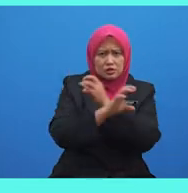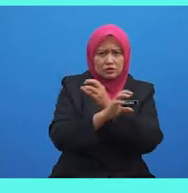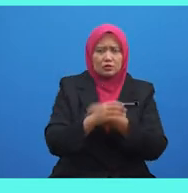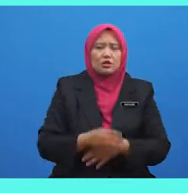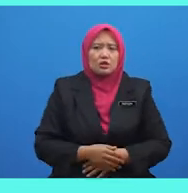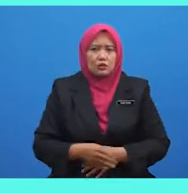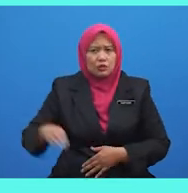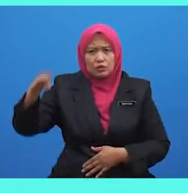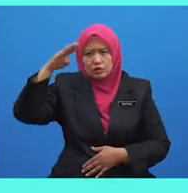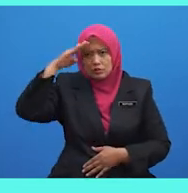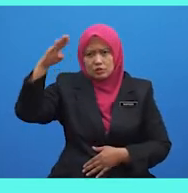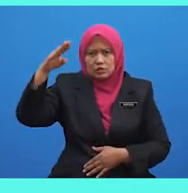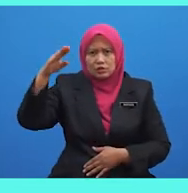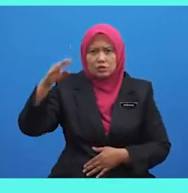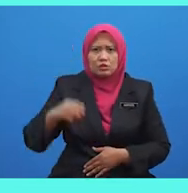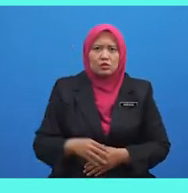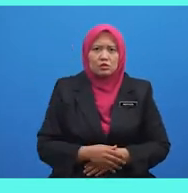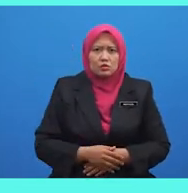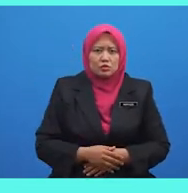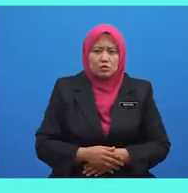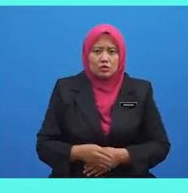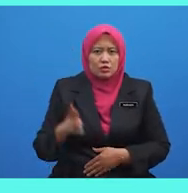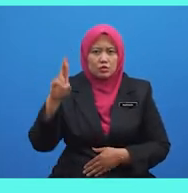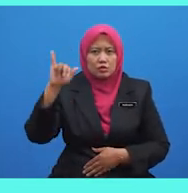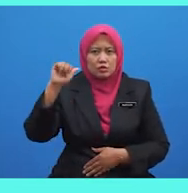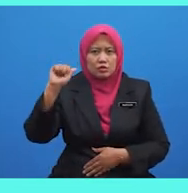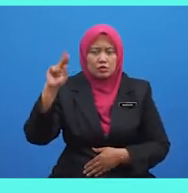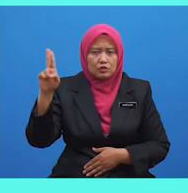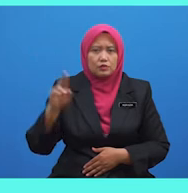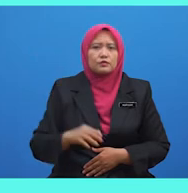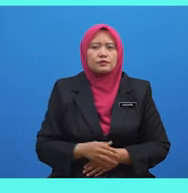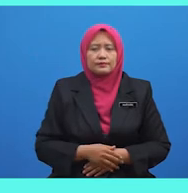Kesultanan Johor Riau. Jadi, apakah cabaran tersebut?